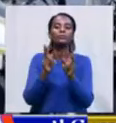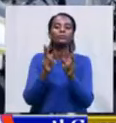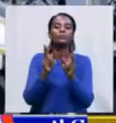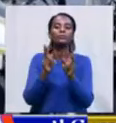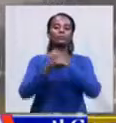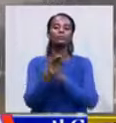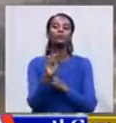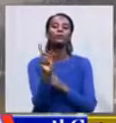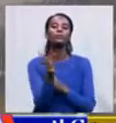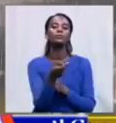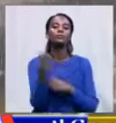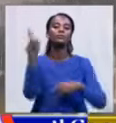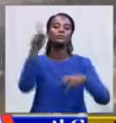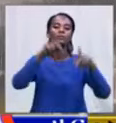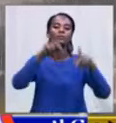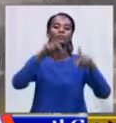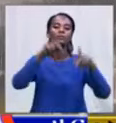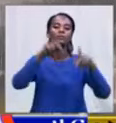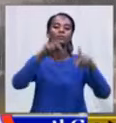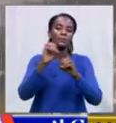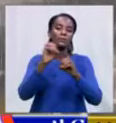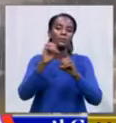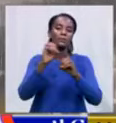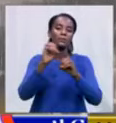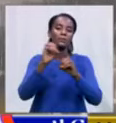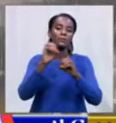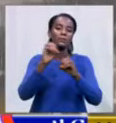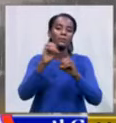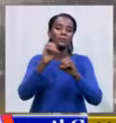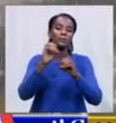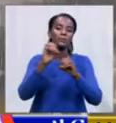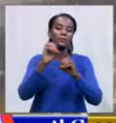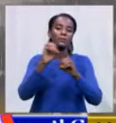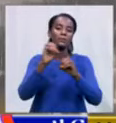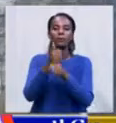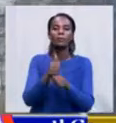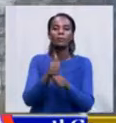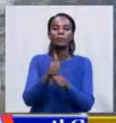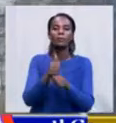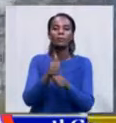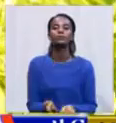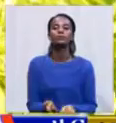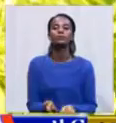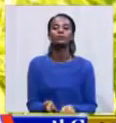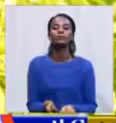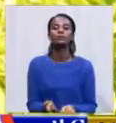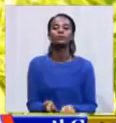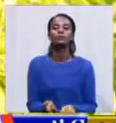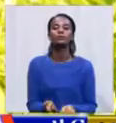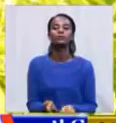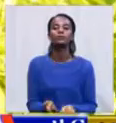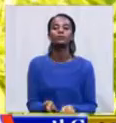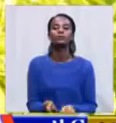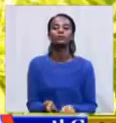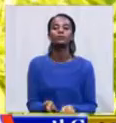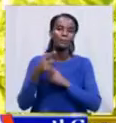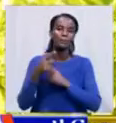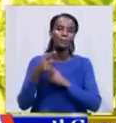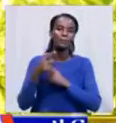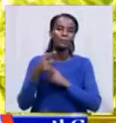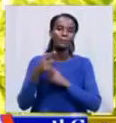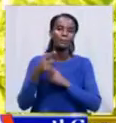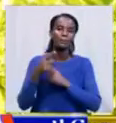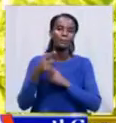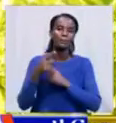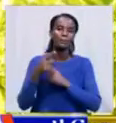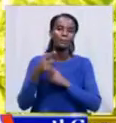ሲገባ በመሆኑ ህብረተሰቡ ከምን ጊዜውም በላይ ጠንካራ ድጋፍ ማድረግ ይኖርበታል ብለዋል። ምንም ነገር በእኛው ነው የተጀመረው። አሁንም ቢሆን የማንም